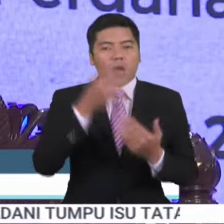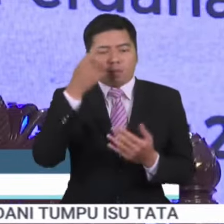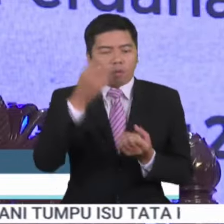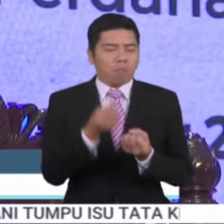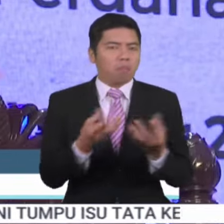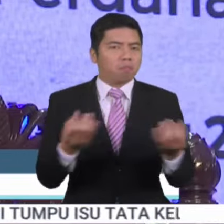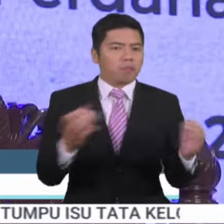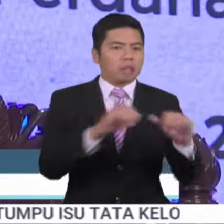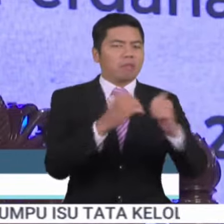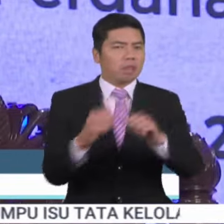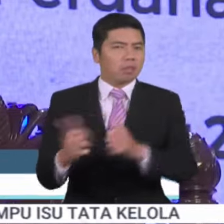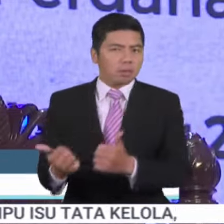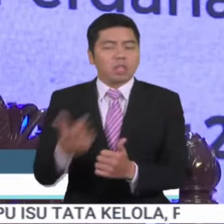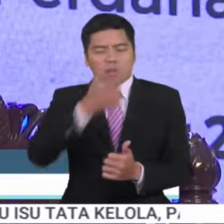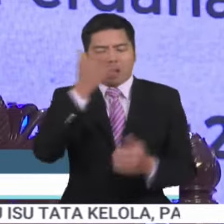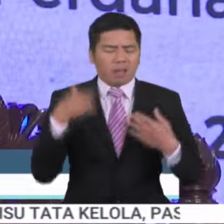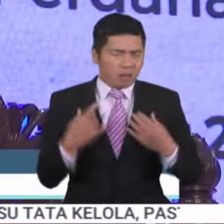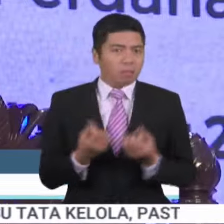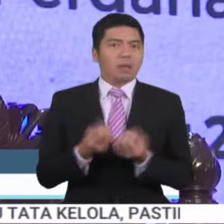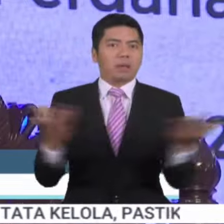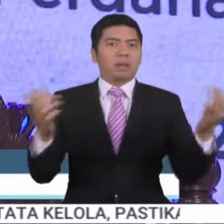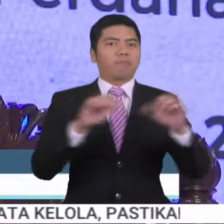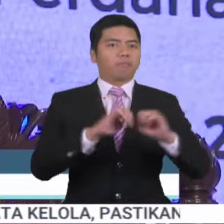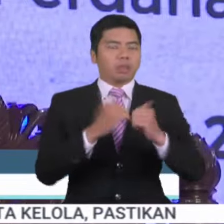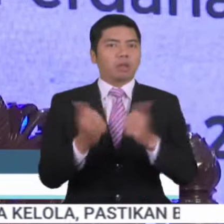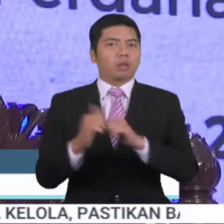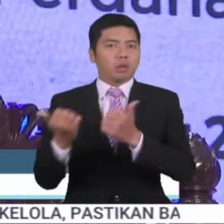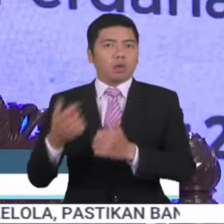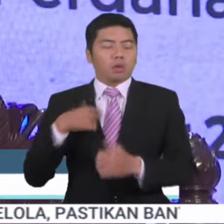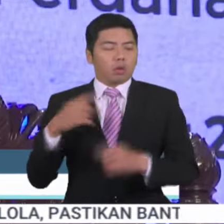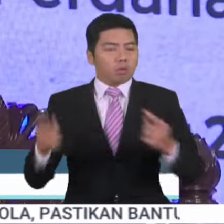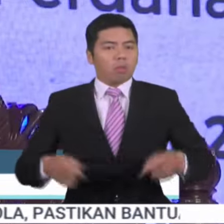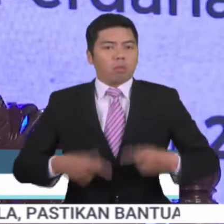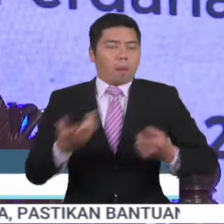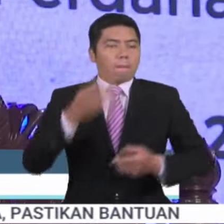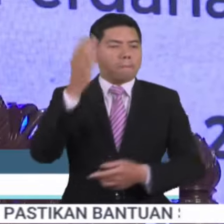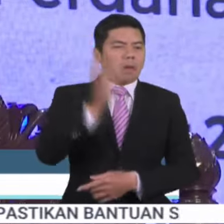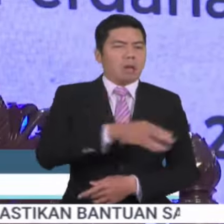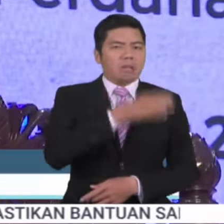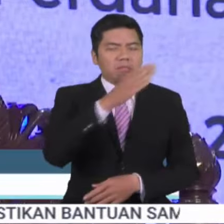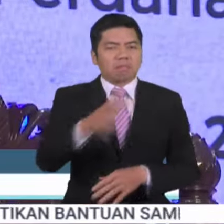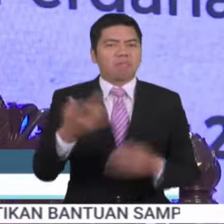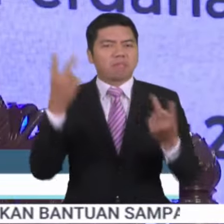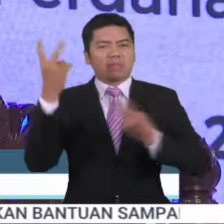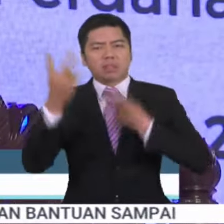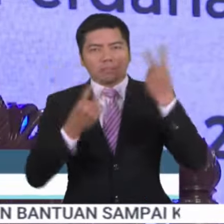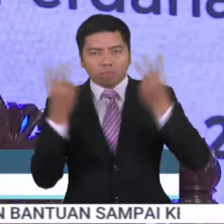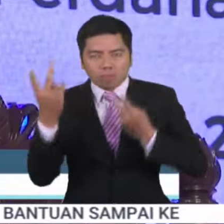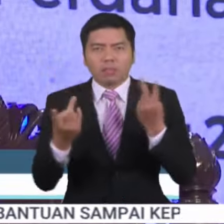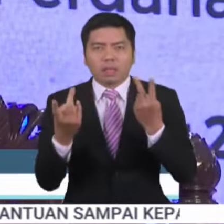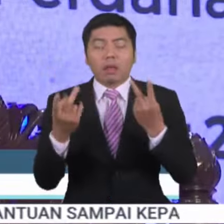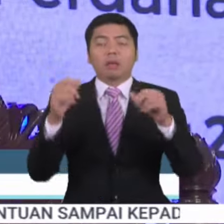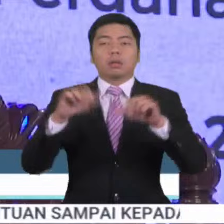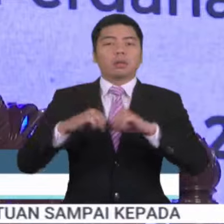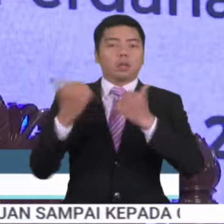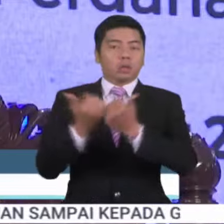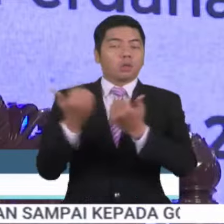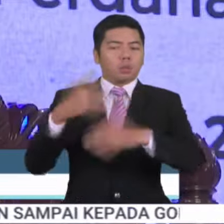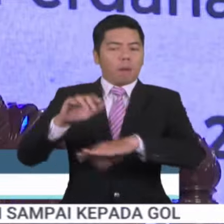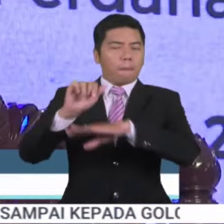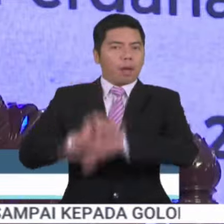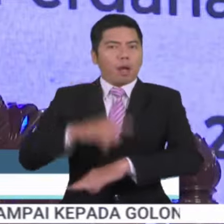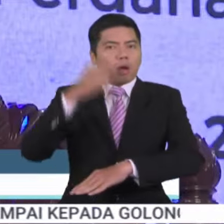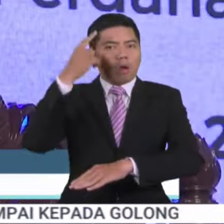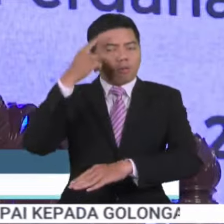banyak agensi baru-baru ini saya sergah dan batalkan lawatan. Agensi-agensi yang diamanahkan